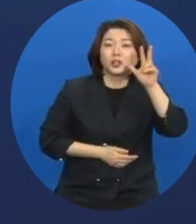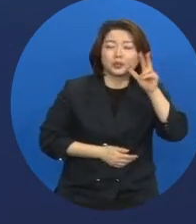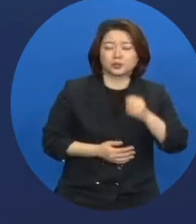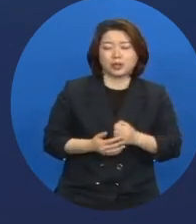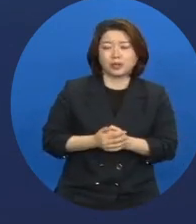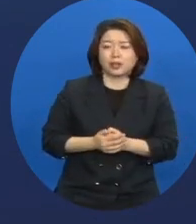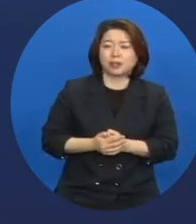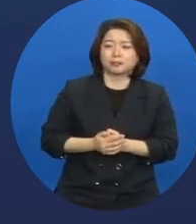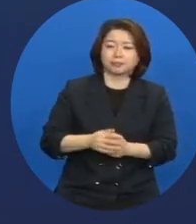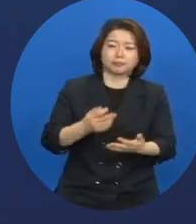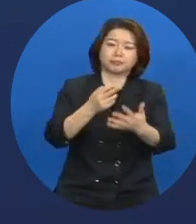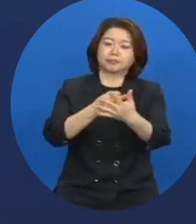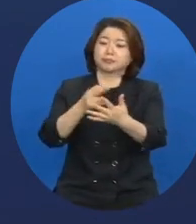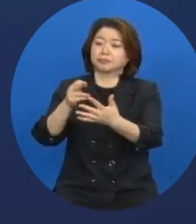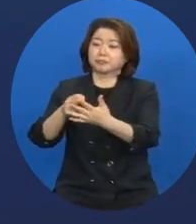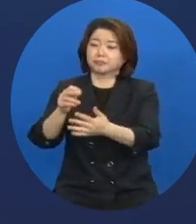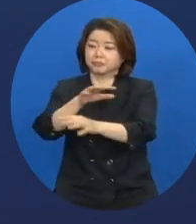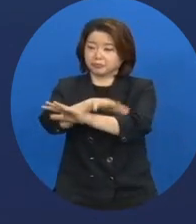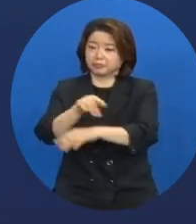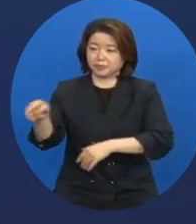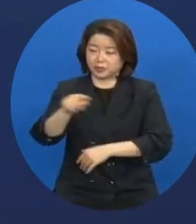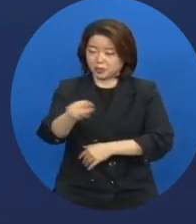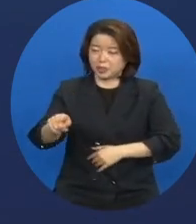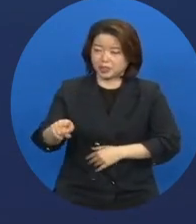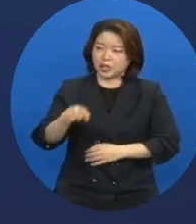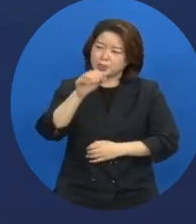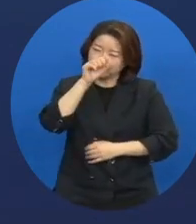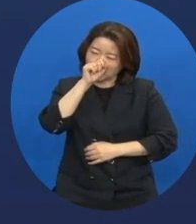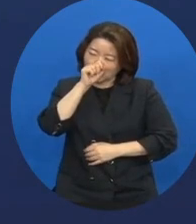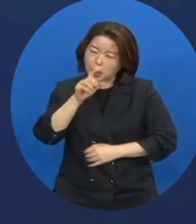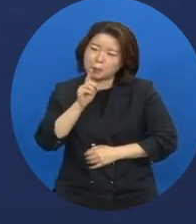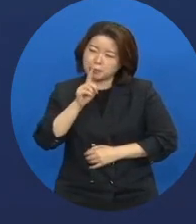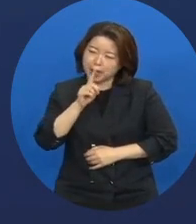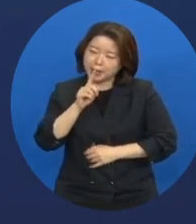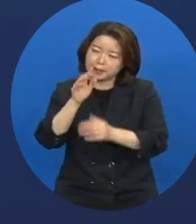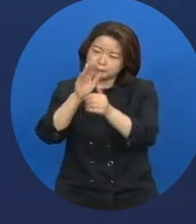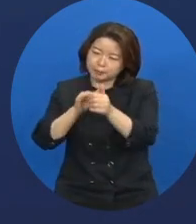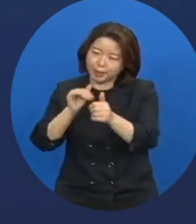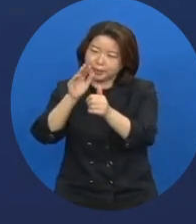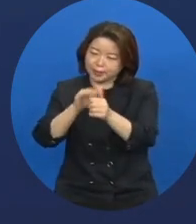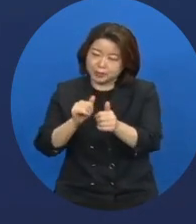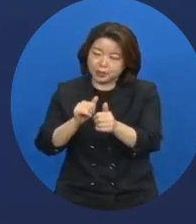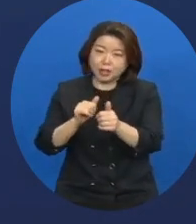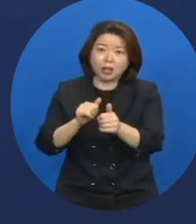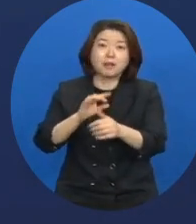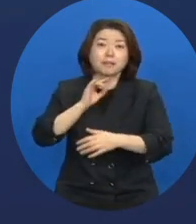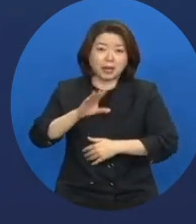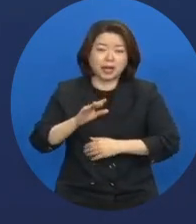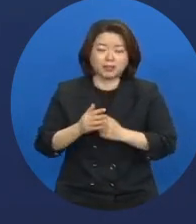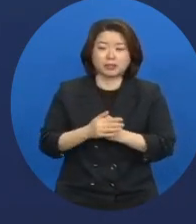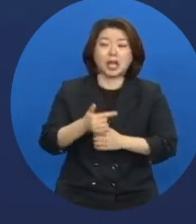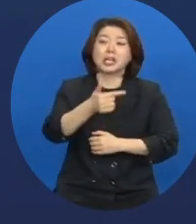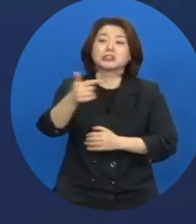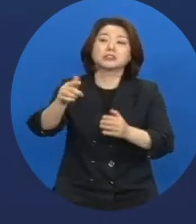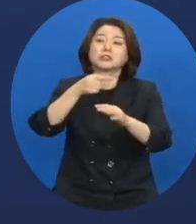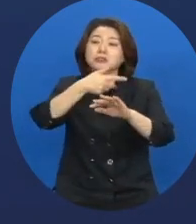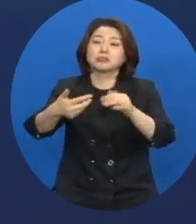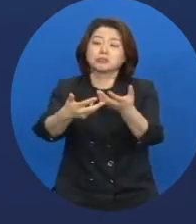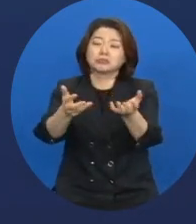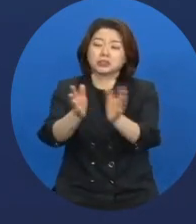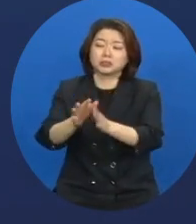므낫세 지파에게 듣기 좋으라고 당신들은 아주 큰 민족이고 큰 세력을 가지고